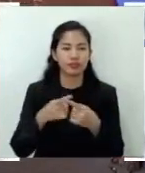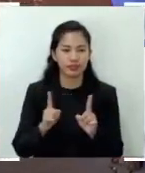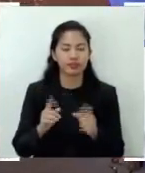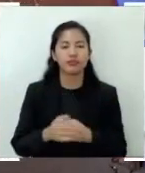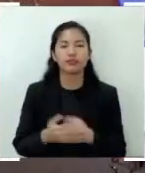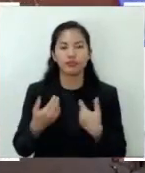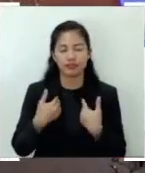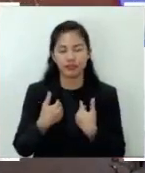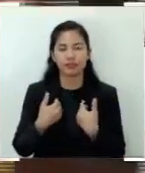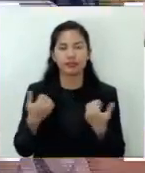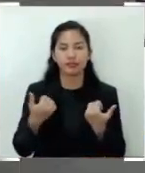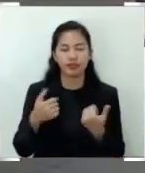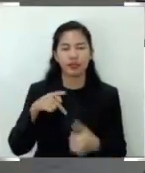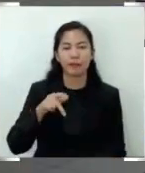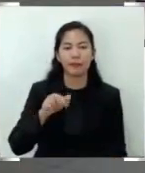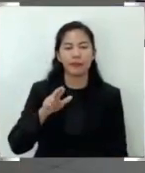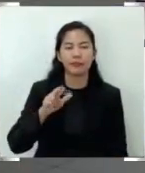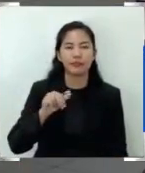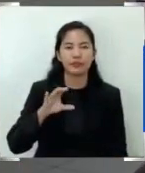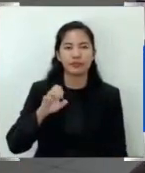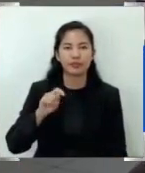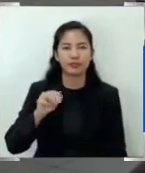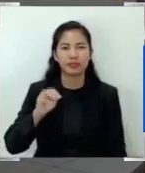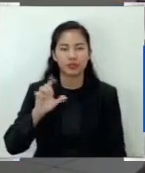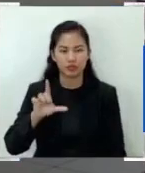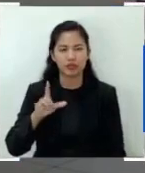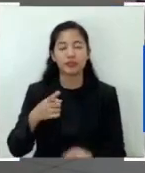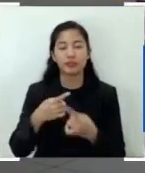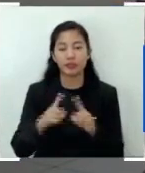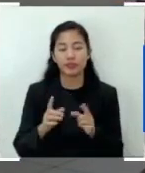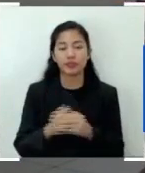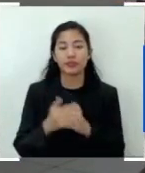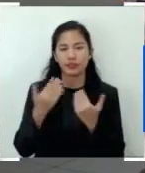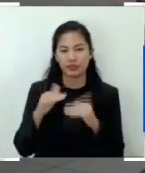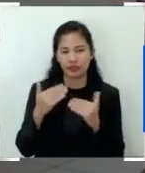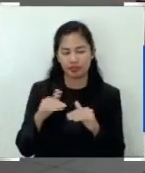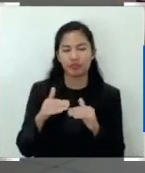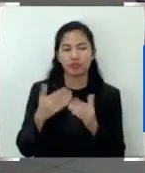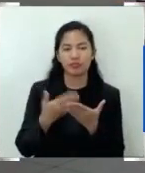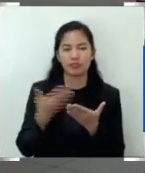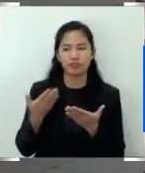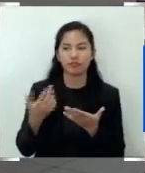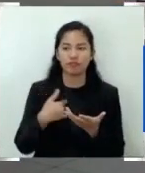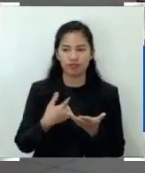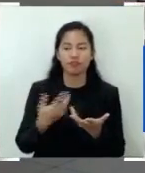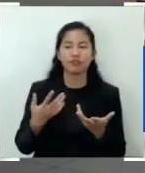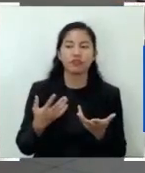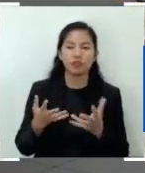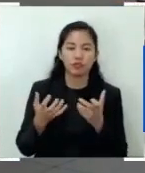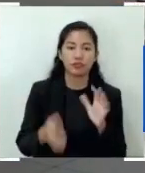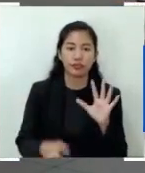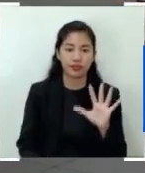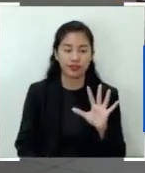pero limitado ang pagbili. Plano ko pong bilhin 5 para sa tita ko sa Antipolo. Nagpapabili rin sila